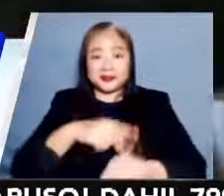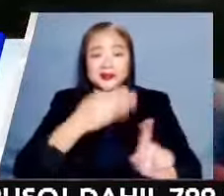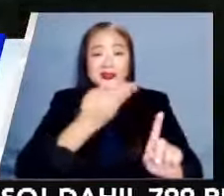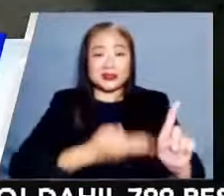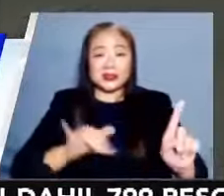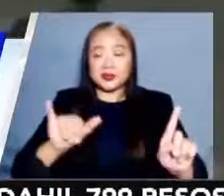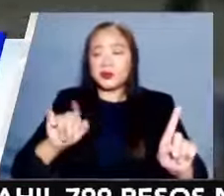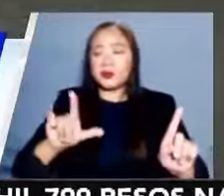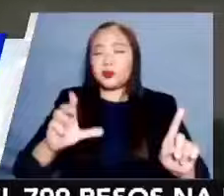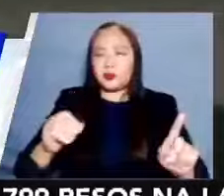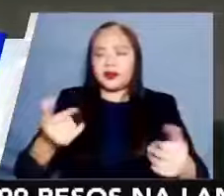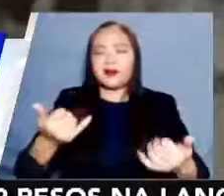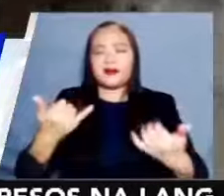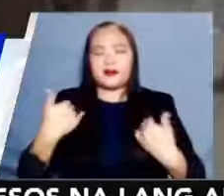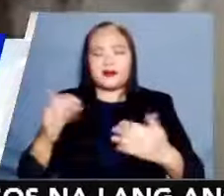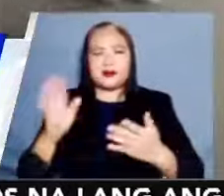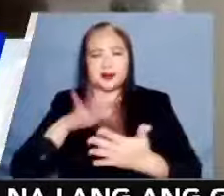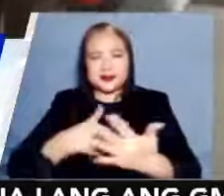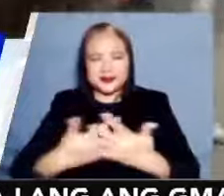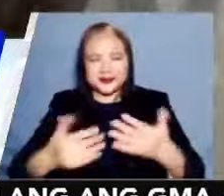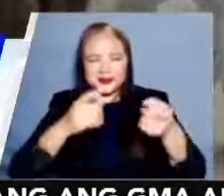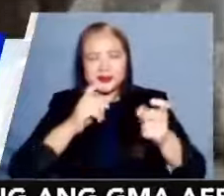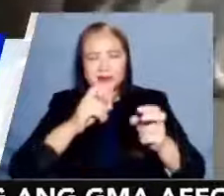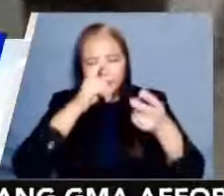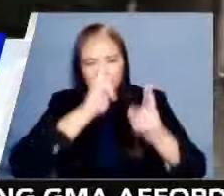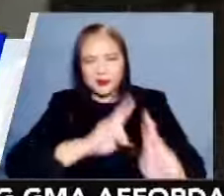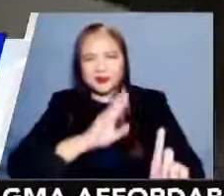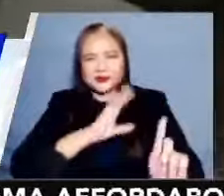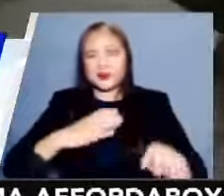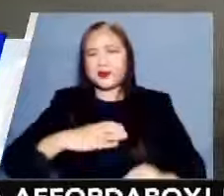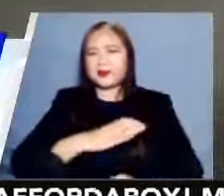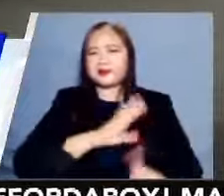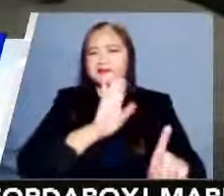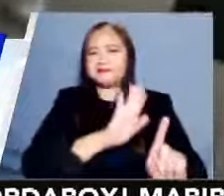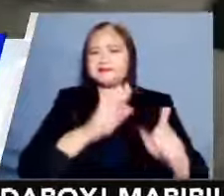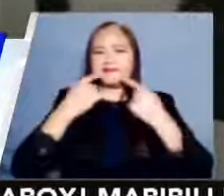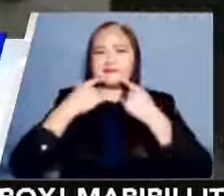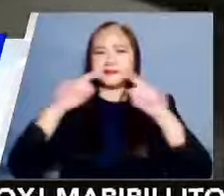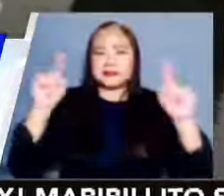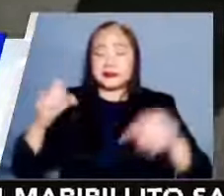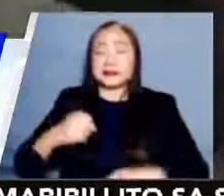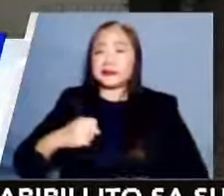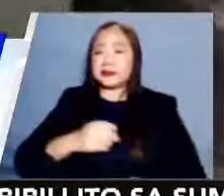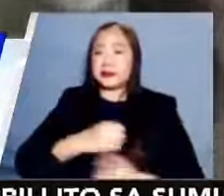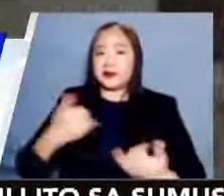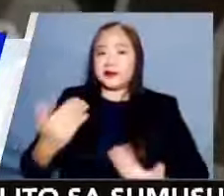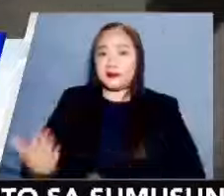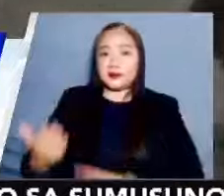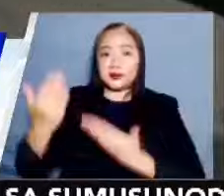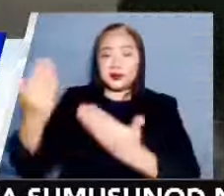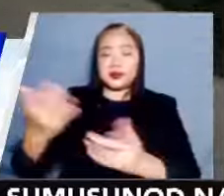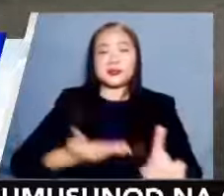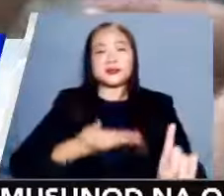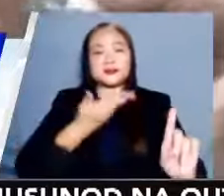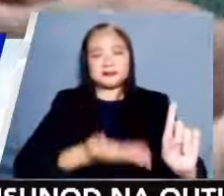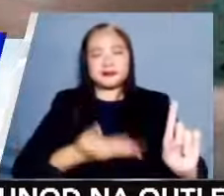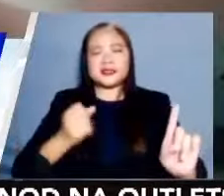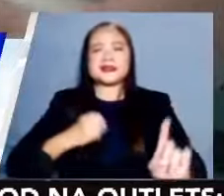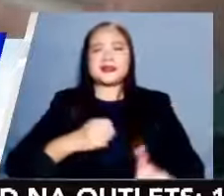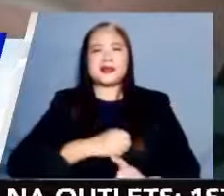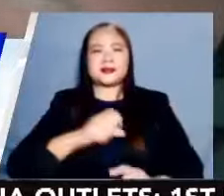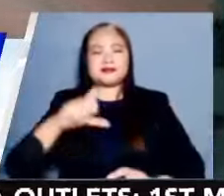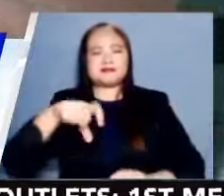pagkilala ng Kongreso ang kanyang tagumpay. Sa Senado, may inihaing resolusyon para bigyan ng Senate Medal of Excellence si